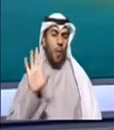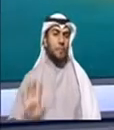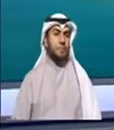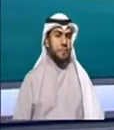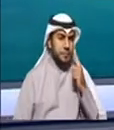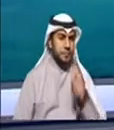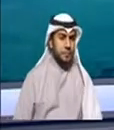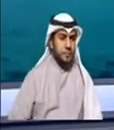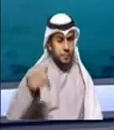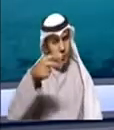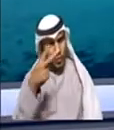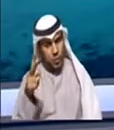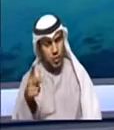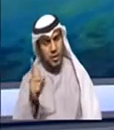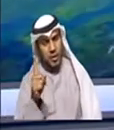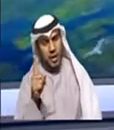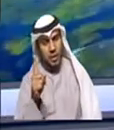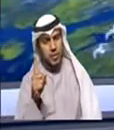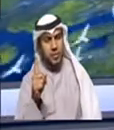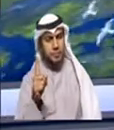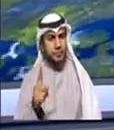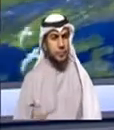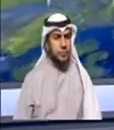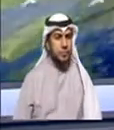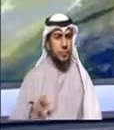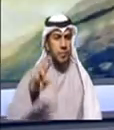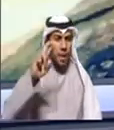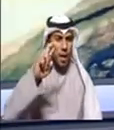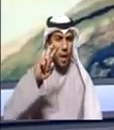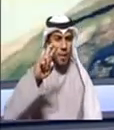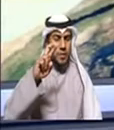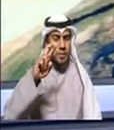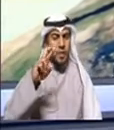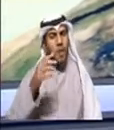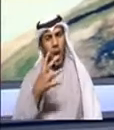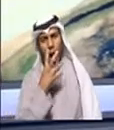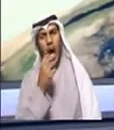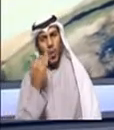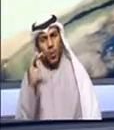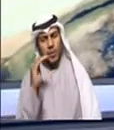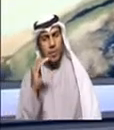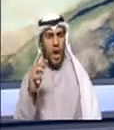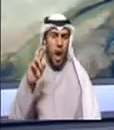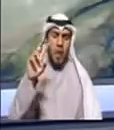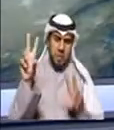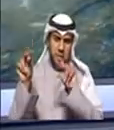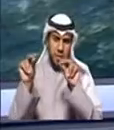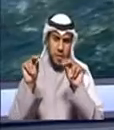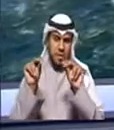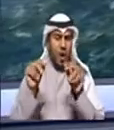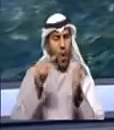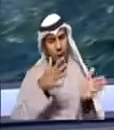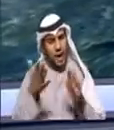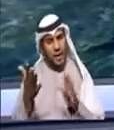ثمانيه ثمانيه وعشرين سته وعشرين عاما والصغر احداش درجه مائويه الاعتدال يستمر ويانا ليوم الاحد والرياح متقلبه الاتجاه